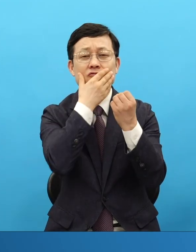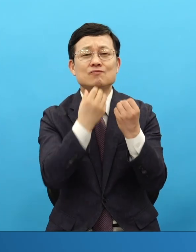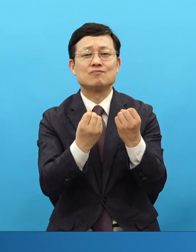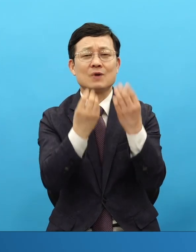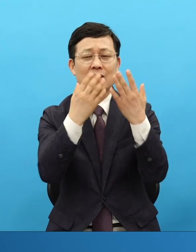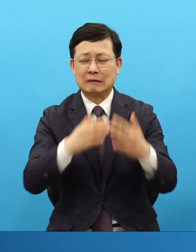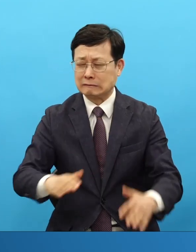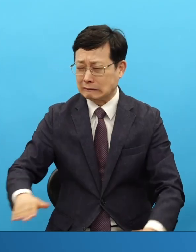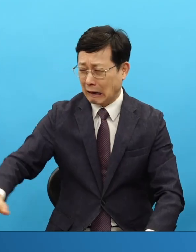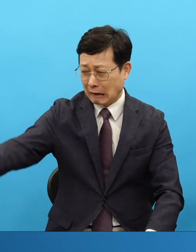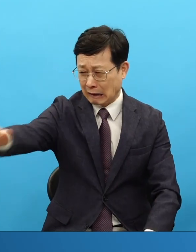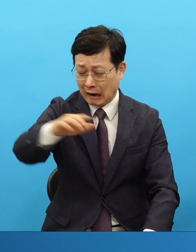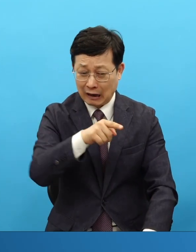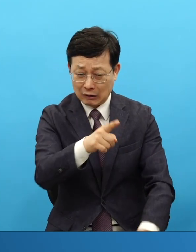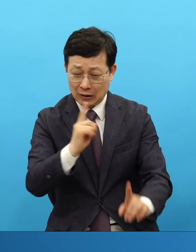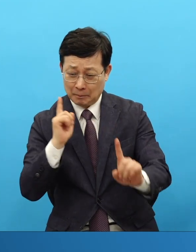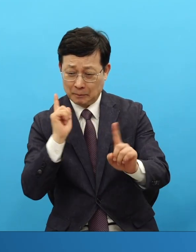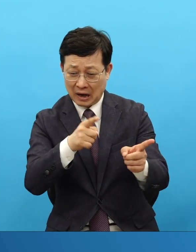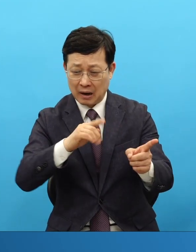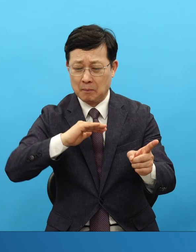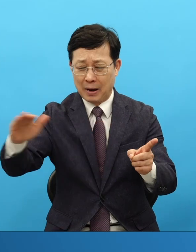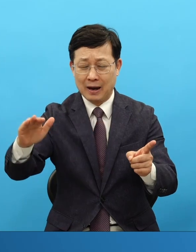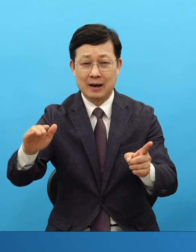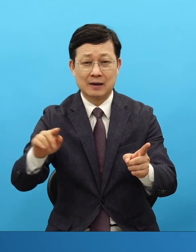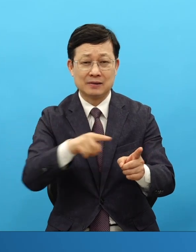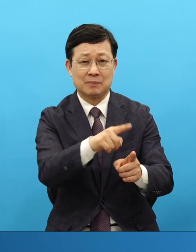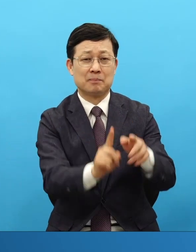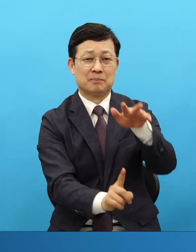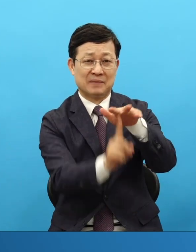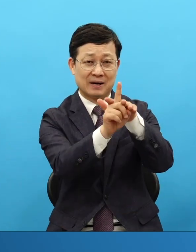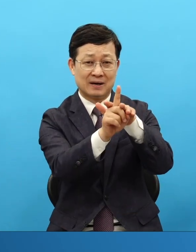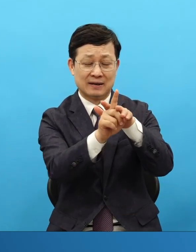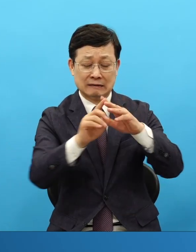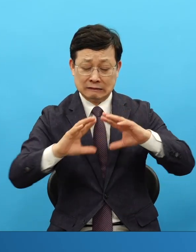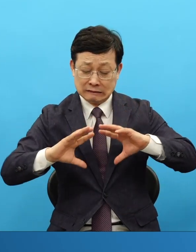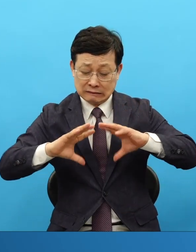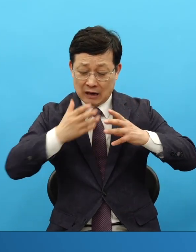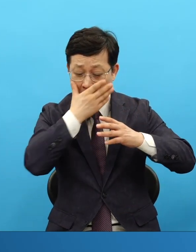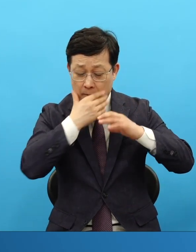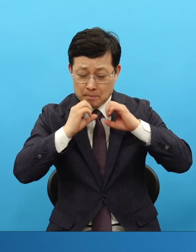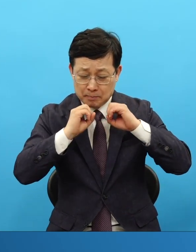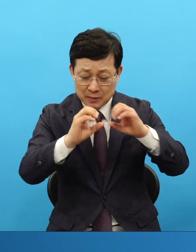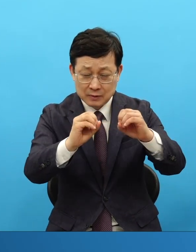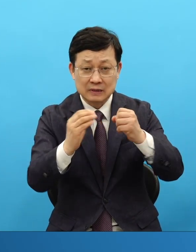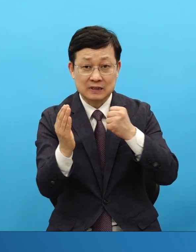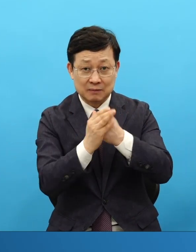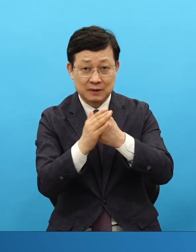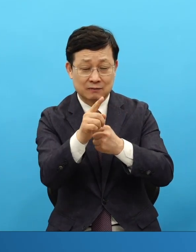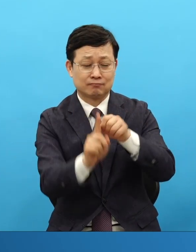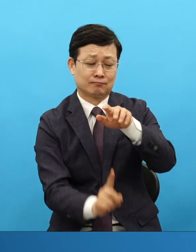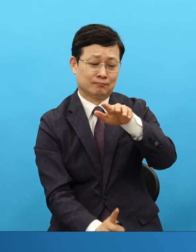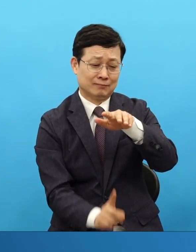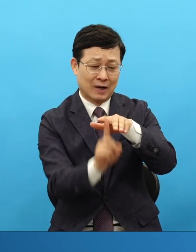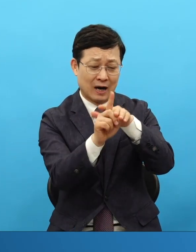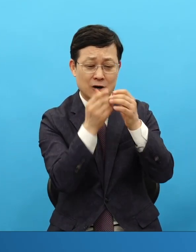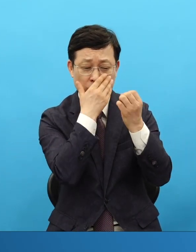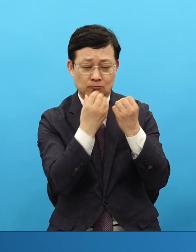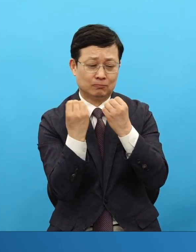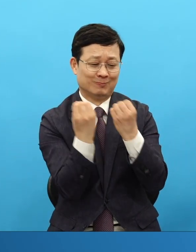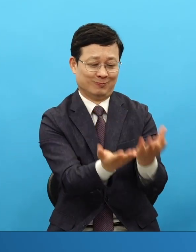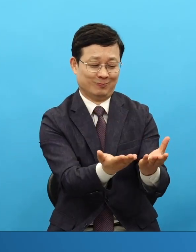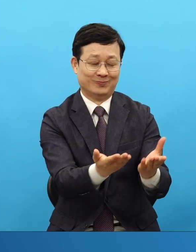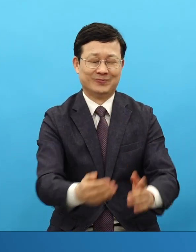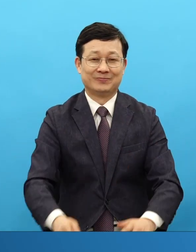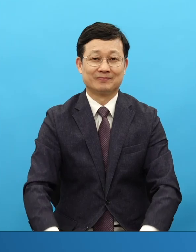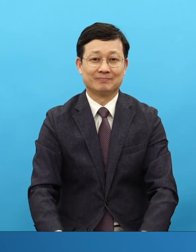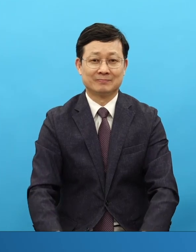자 없을 것이다. Since no one can overcome you. 왜냐? 열방이 복을 받아야 되니까. Because all the nations must be blessed.